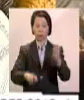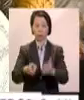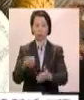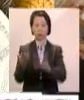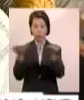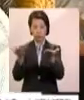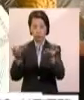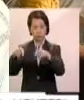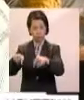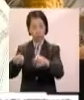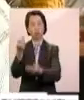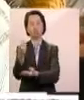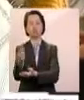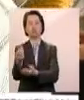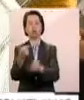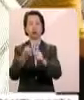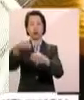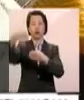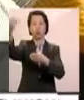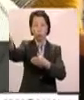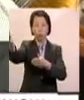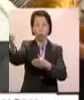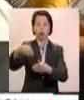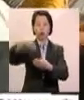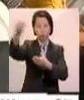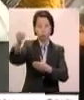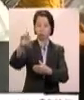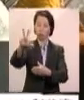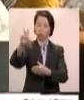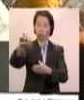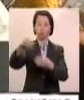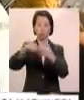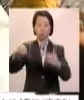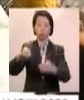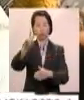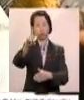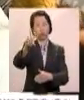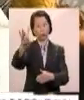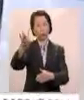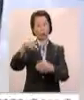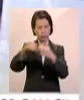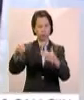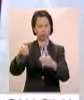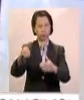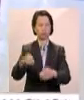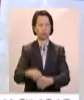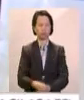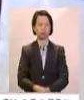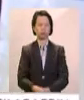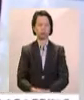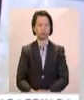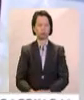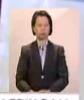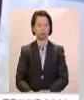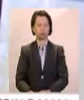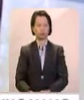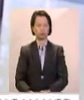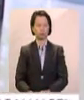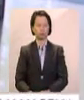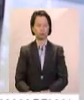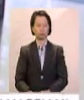murah lagi daripada luar kan. Luar pun RM30 atau RM28. Harga yang hitam ni,